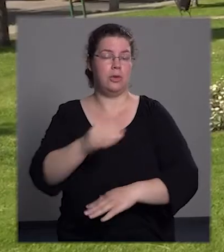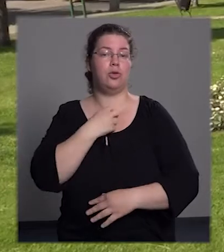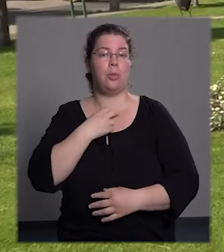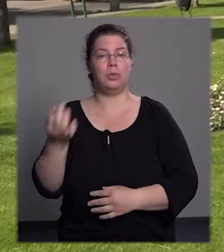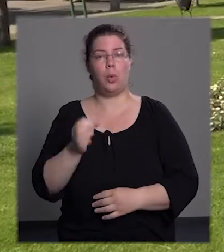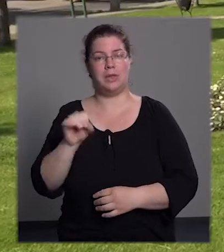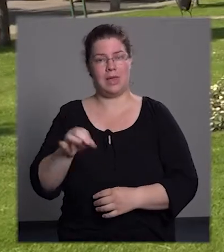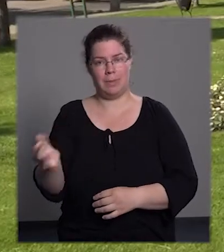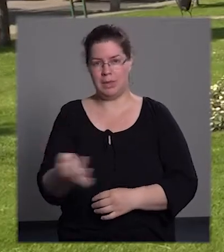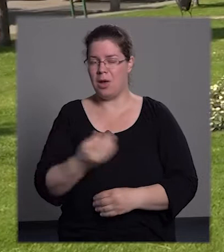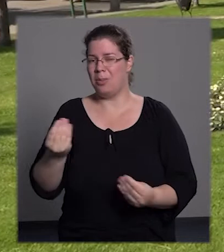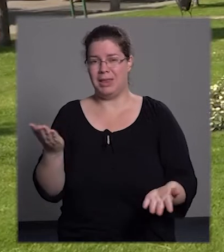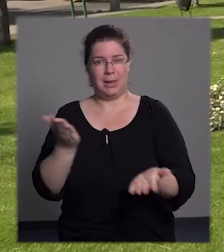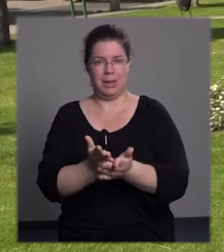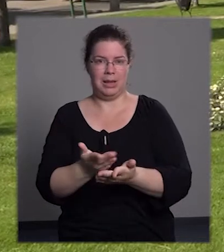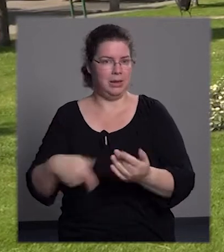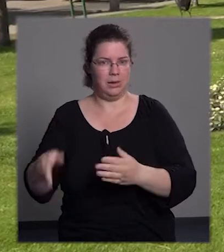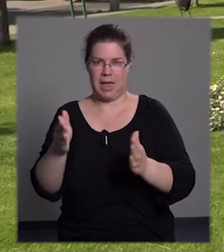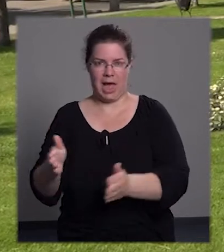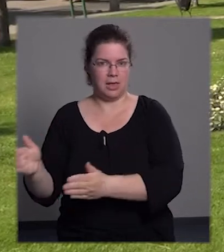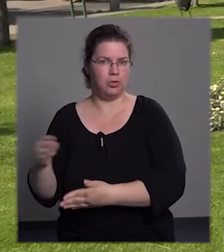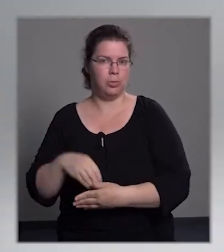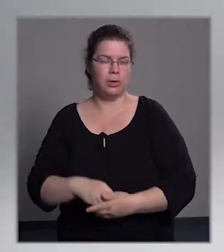szeméttől, amelyek nem illenek egyik ágyásba se.